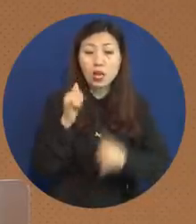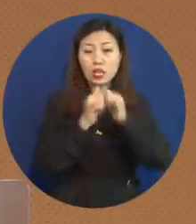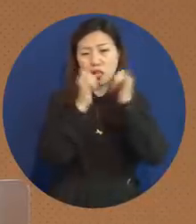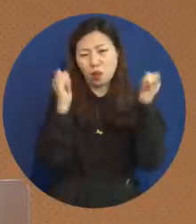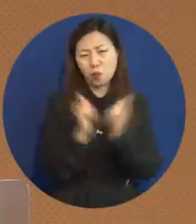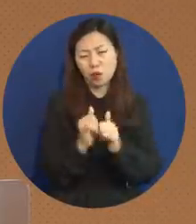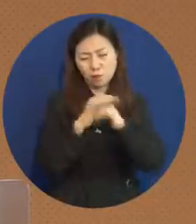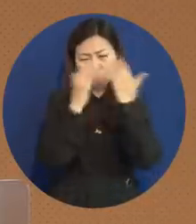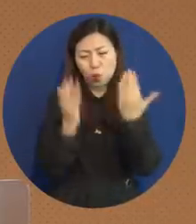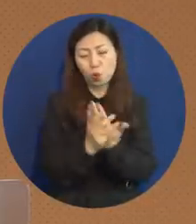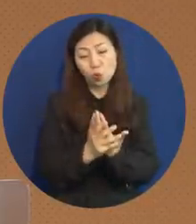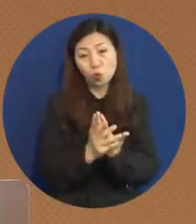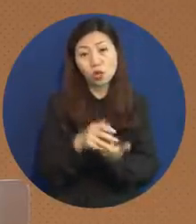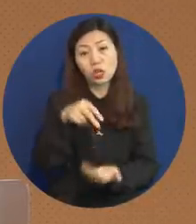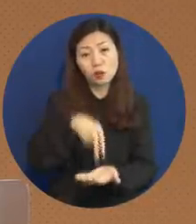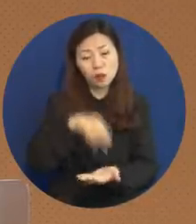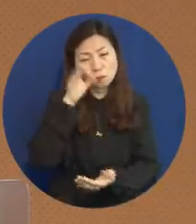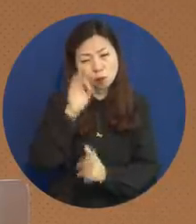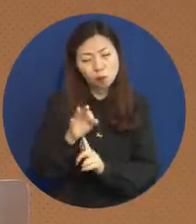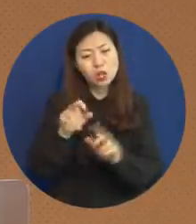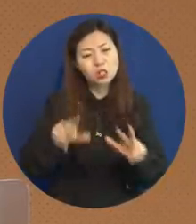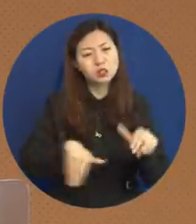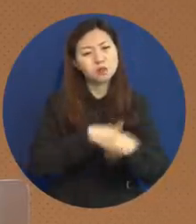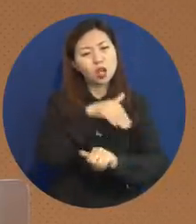보면 현재는 이